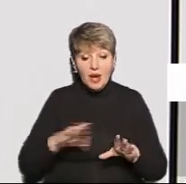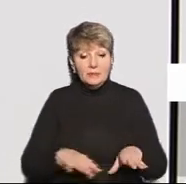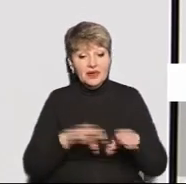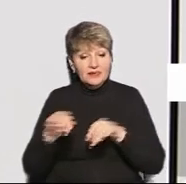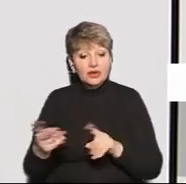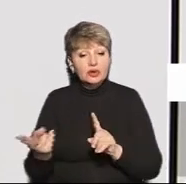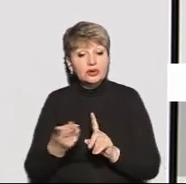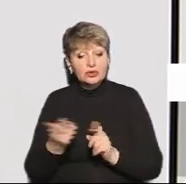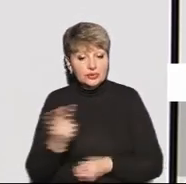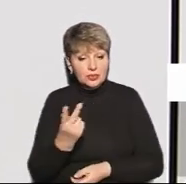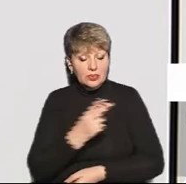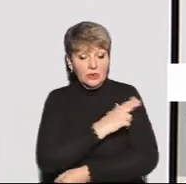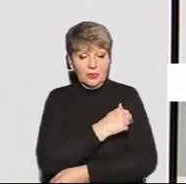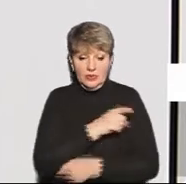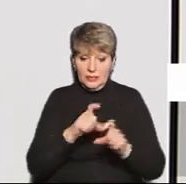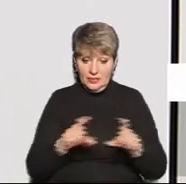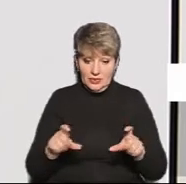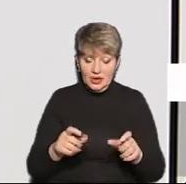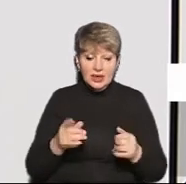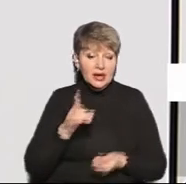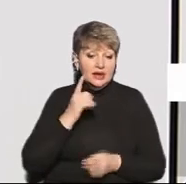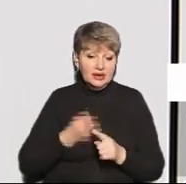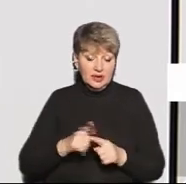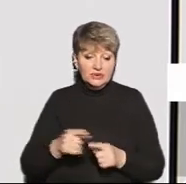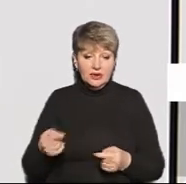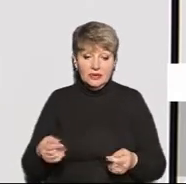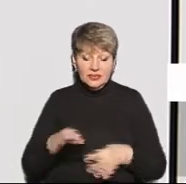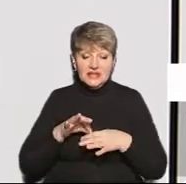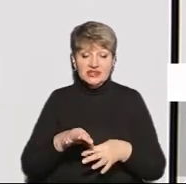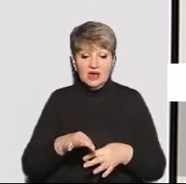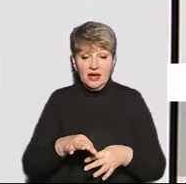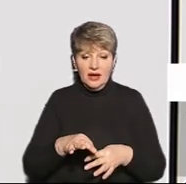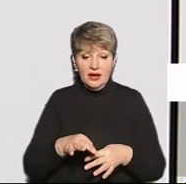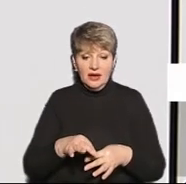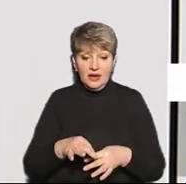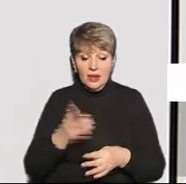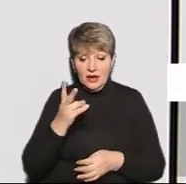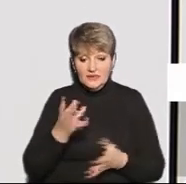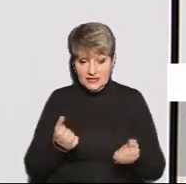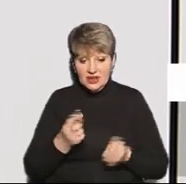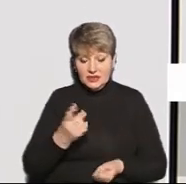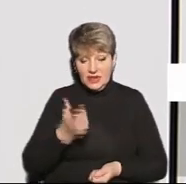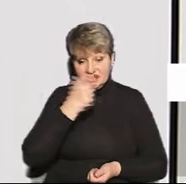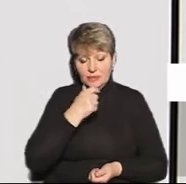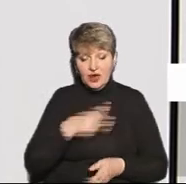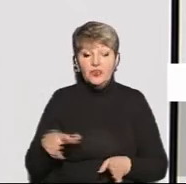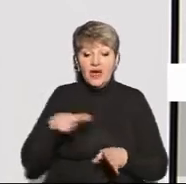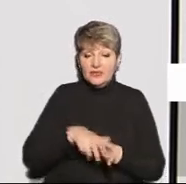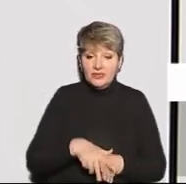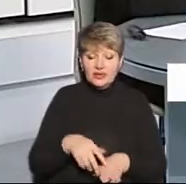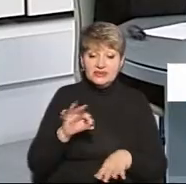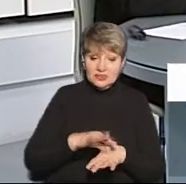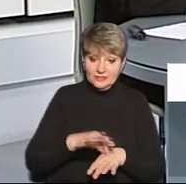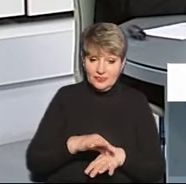лікарню нашого міста. Тобто друга лікарня взяла на себе певний, скажімо так, взяла на себе навантаження саме інфекційних